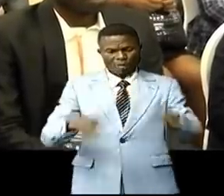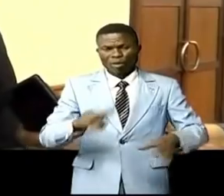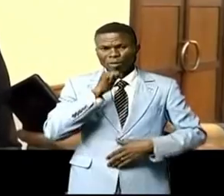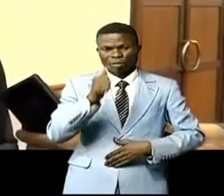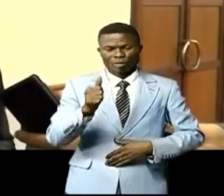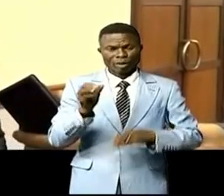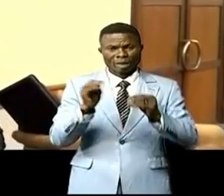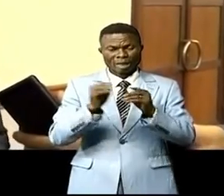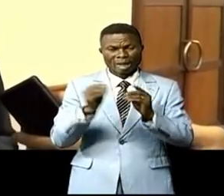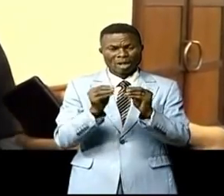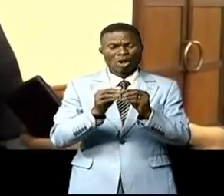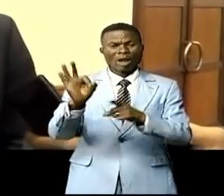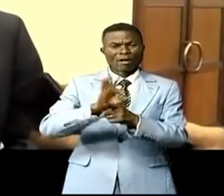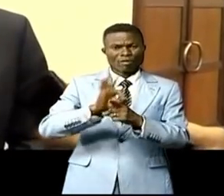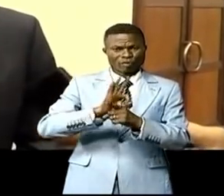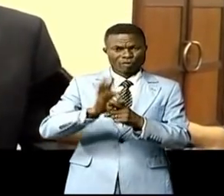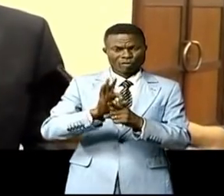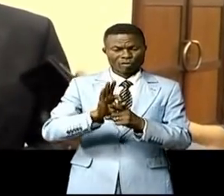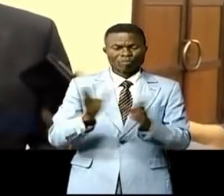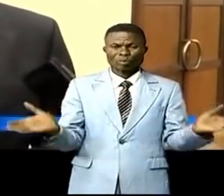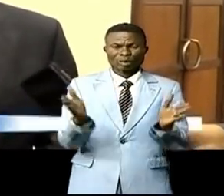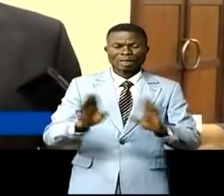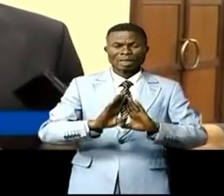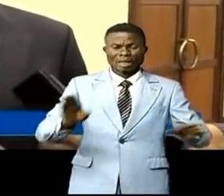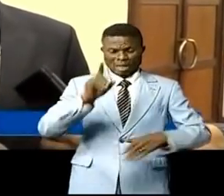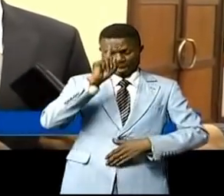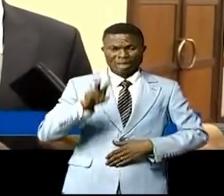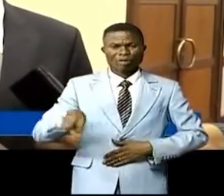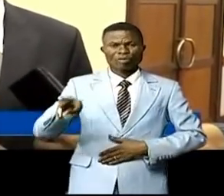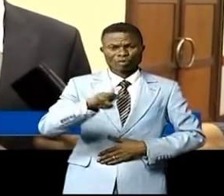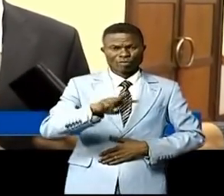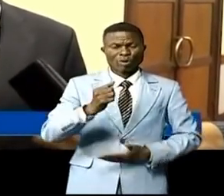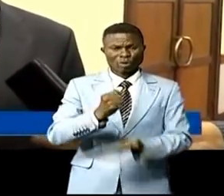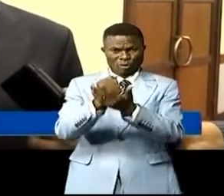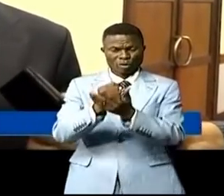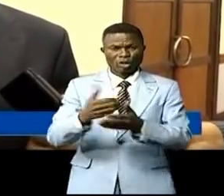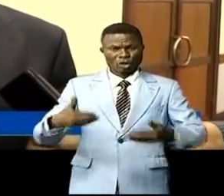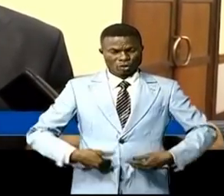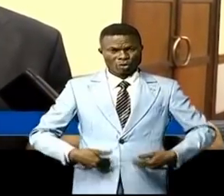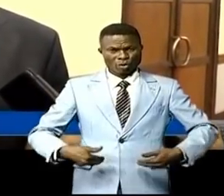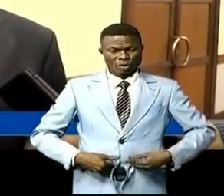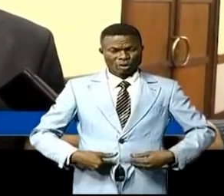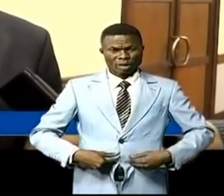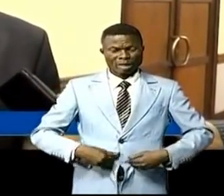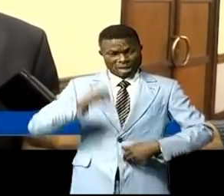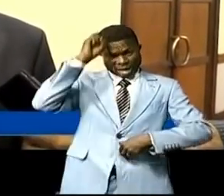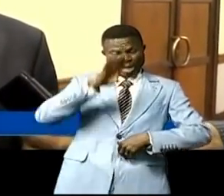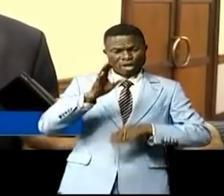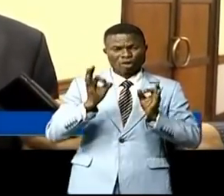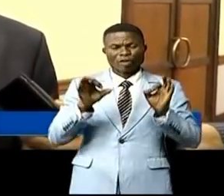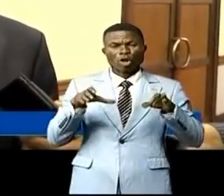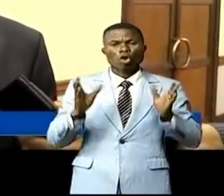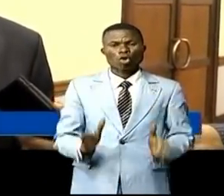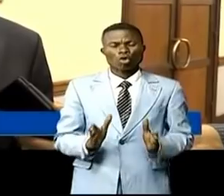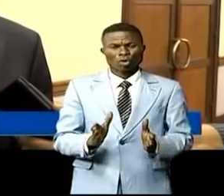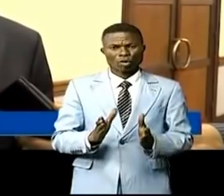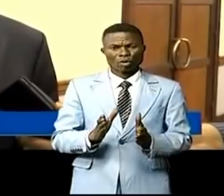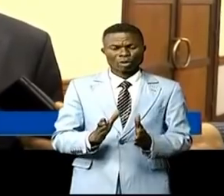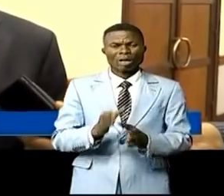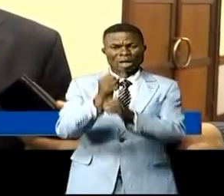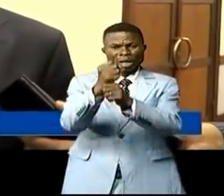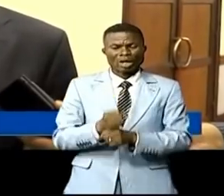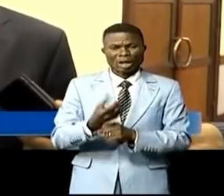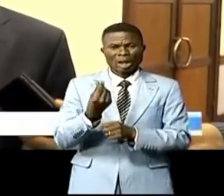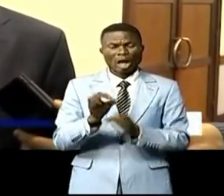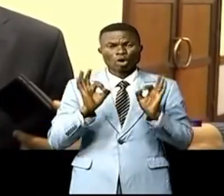de formation est un renforcement des capacités pour permettre aux jeunes innovateurs congolais de capter les fonds innovants